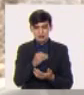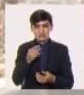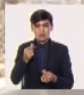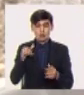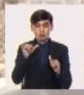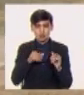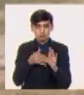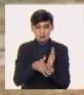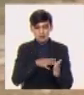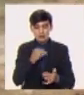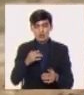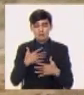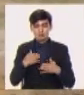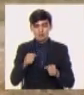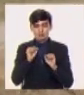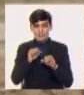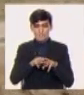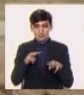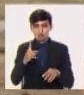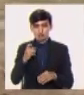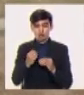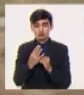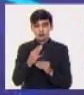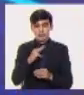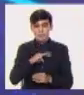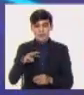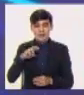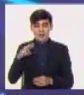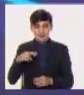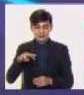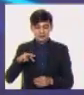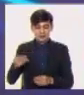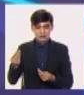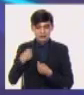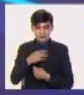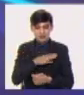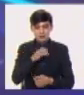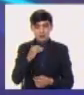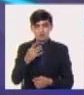сақтау министрлігіне бүгінге дейін 114 миллиард теңге берілген екен.